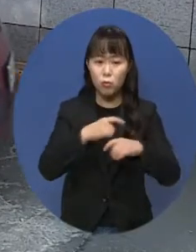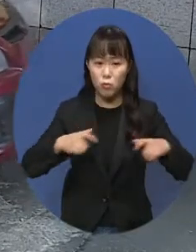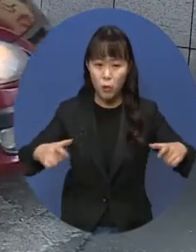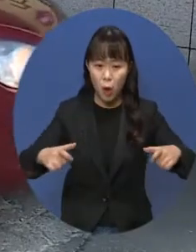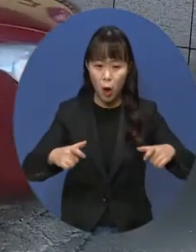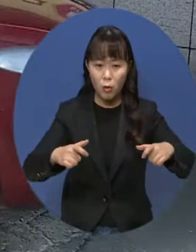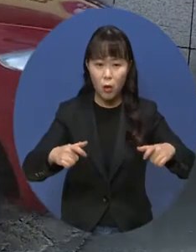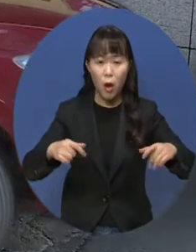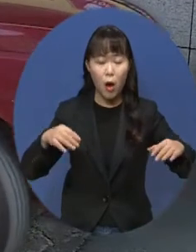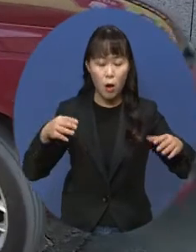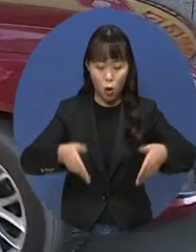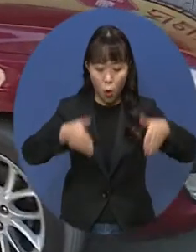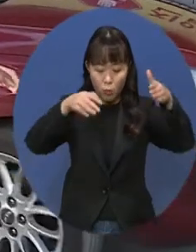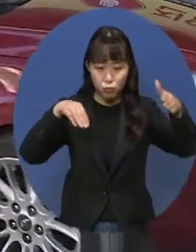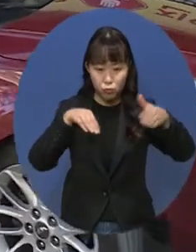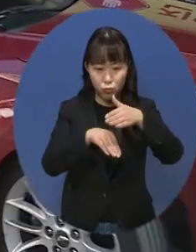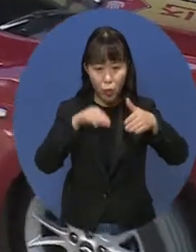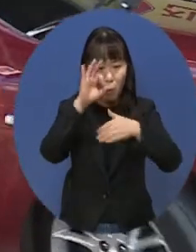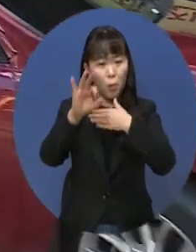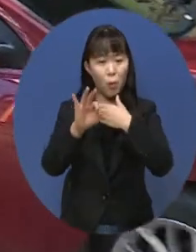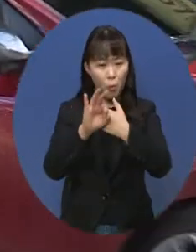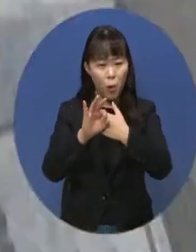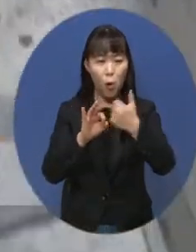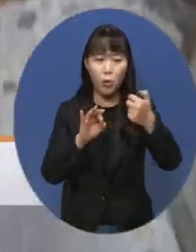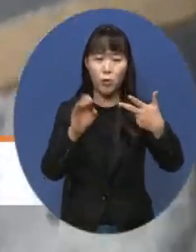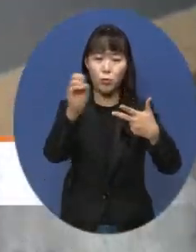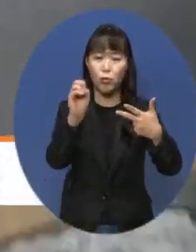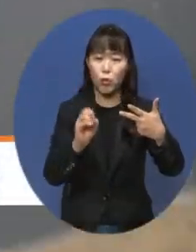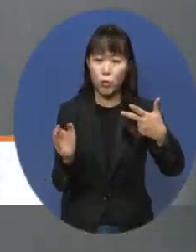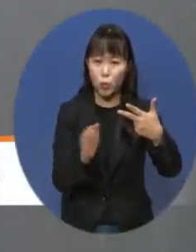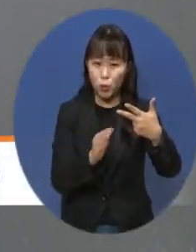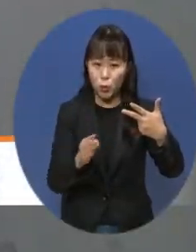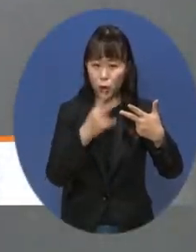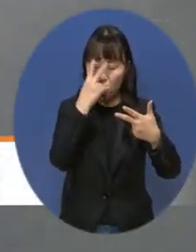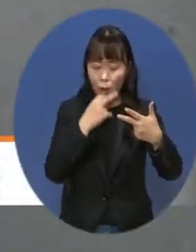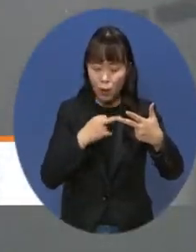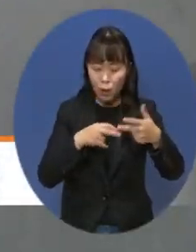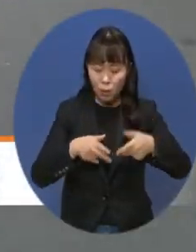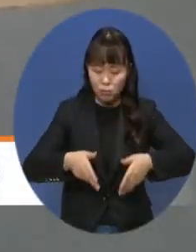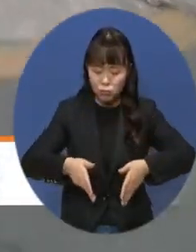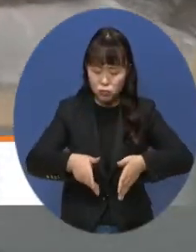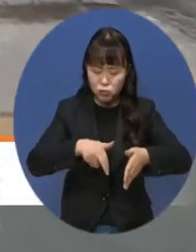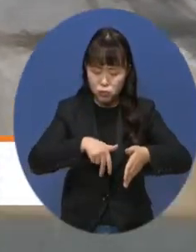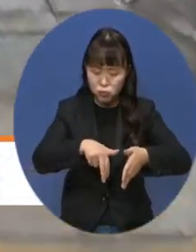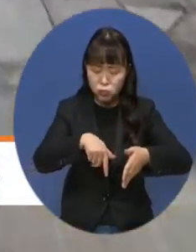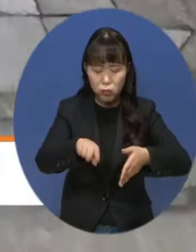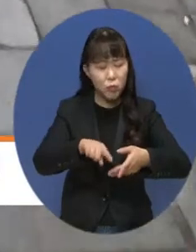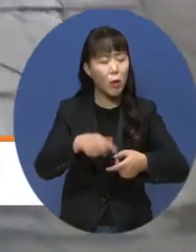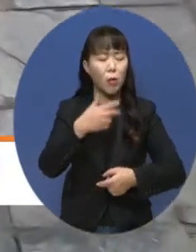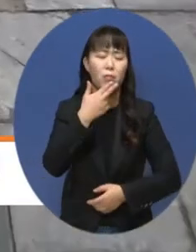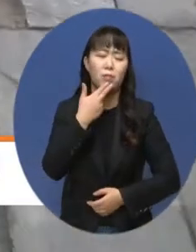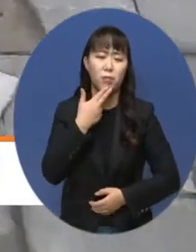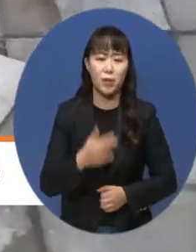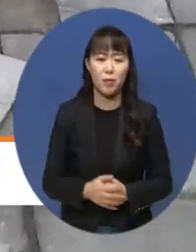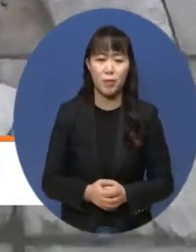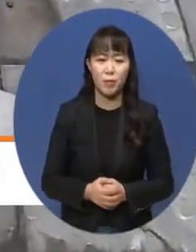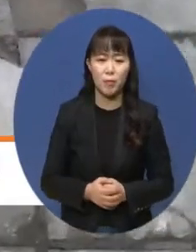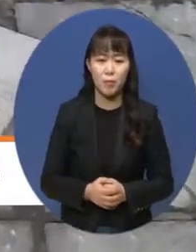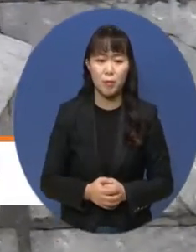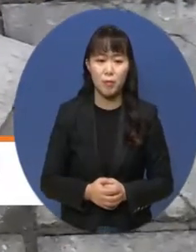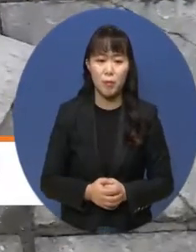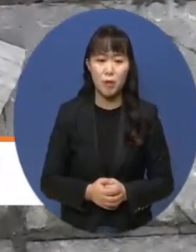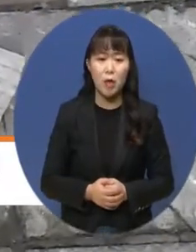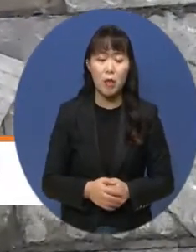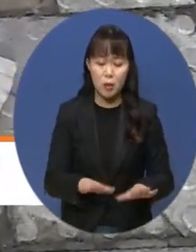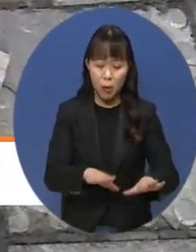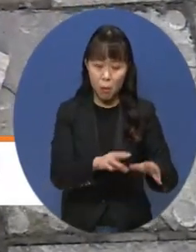주차장 진출입로 100개소 중 57%는 점자 블록이 미설치된 것으로 드러났습니다. 점자